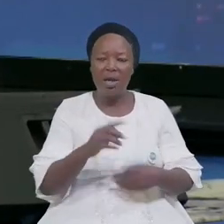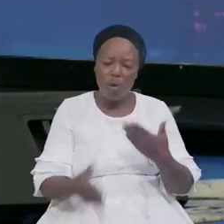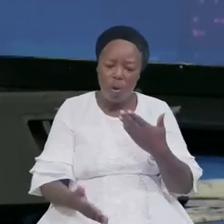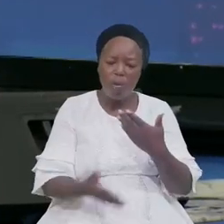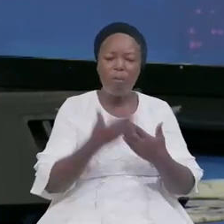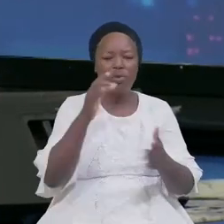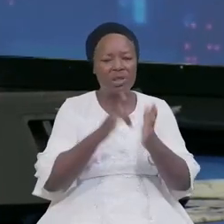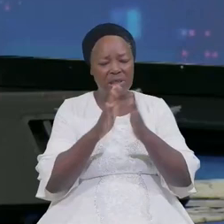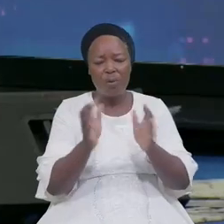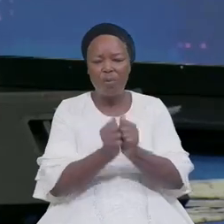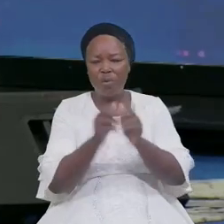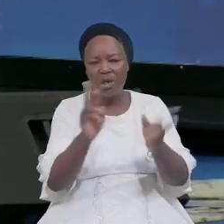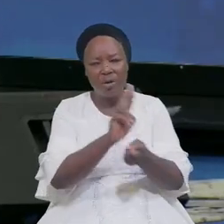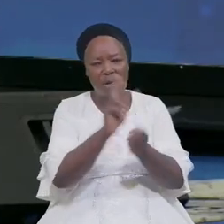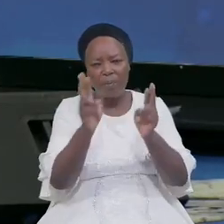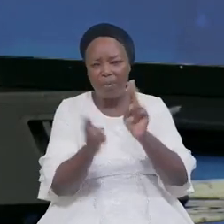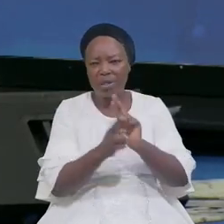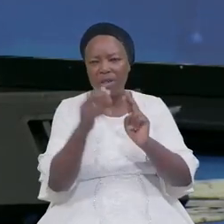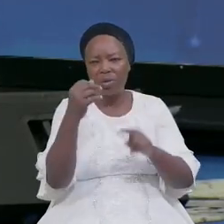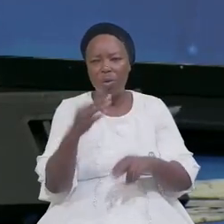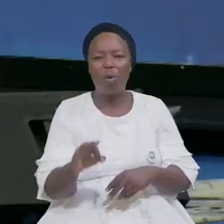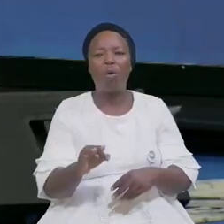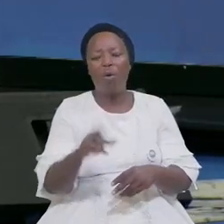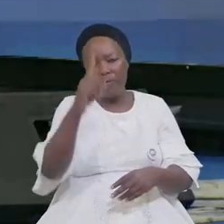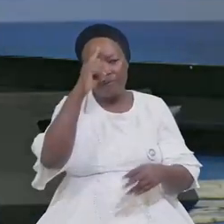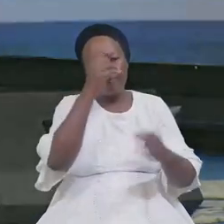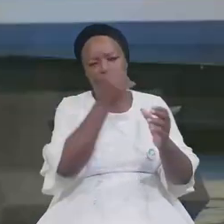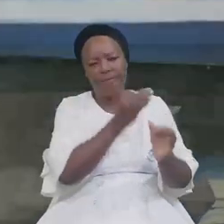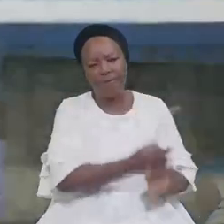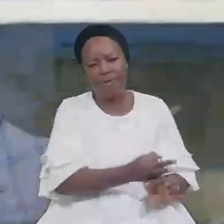repentance ou la foi. Voyons Tite 1,